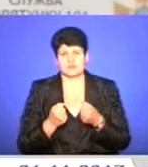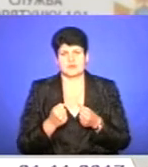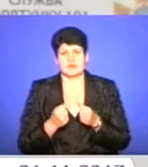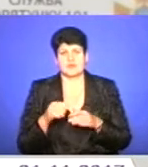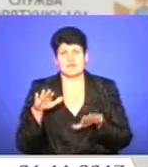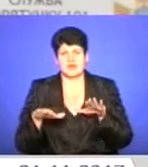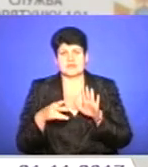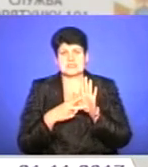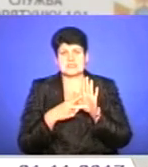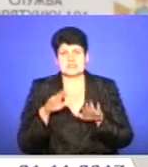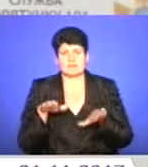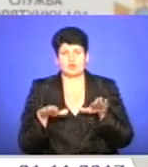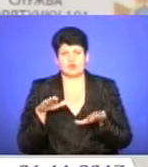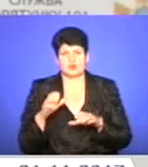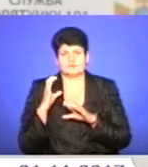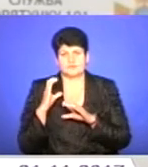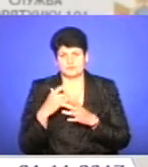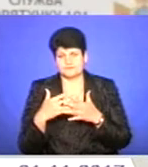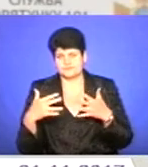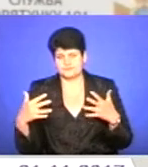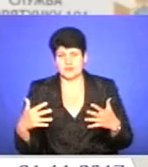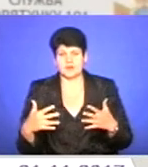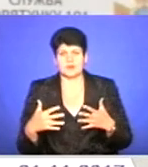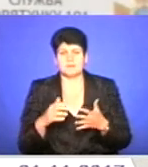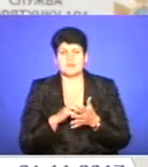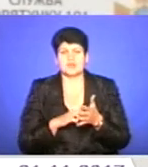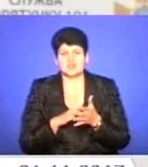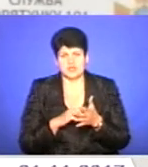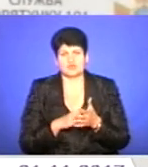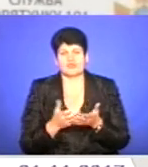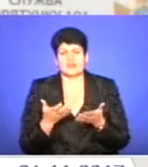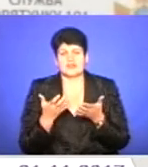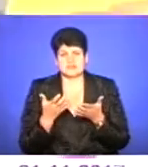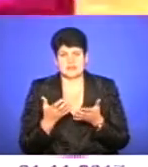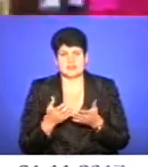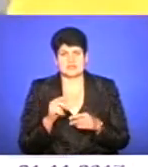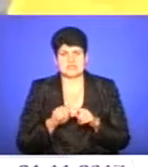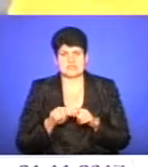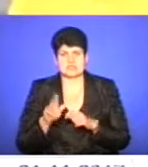тонн. Ніхто з людей не постраждав. Причину та матеріальні збитки встановить слідство.